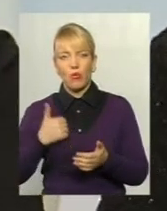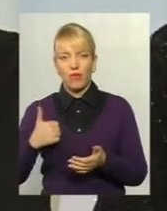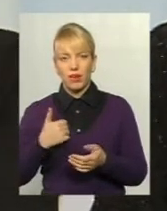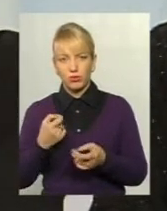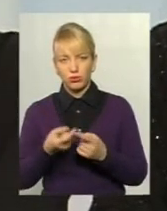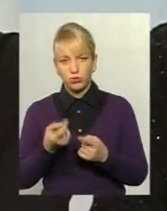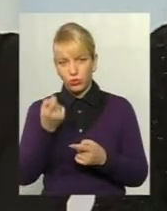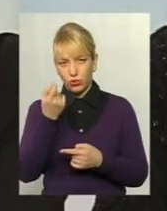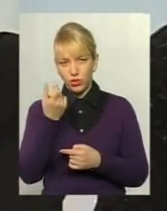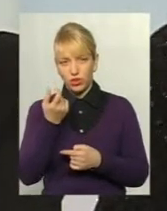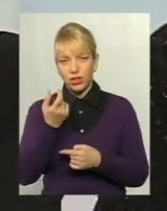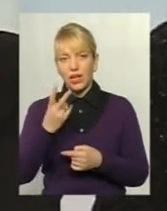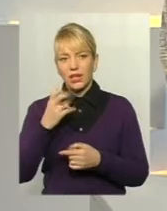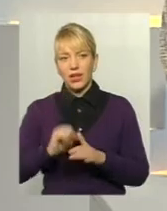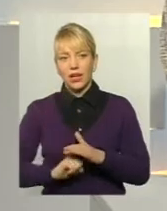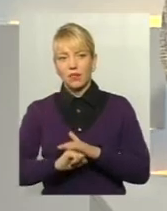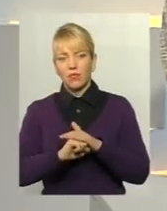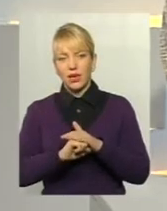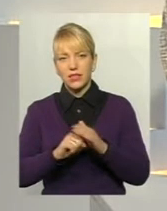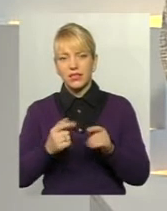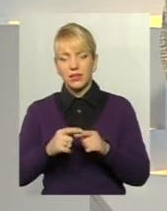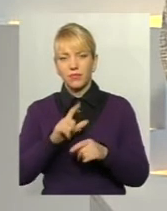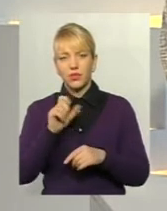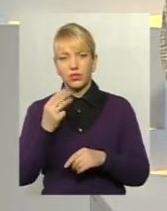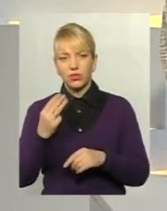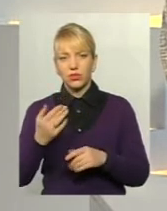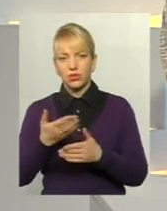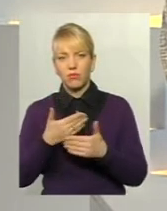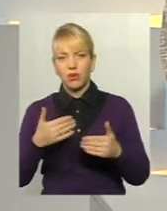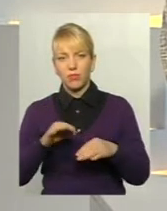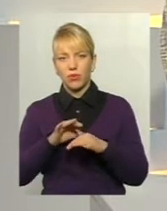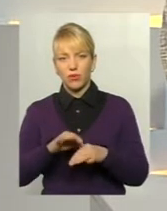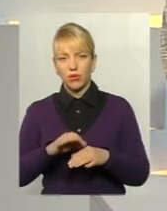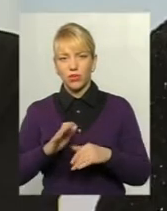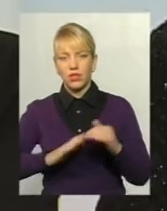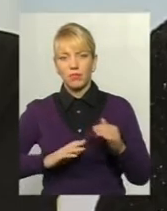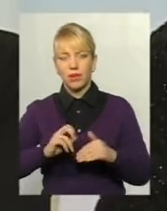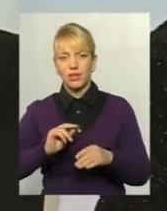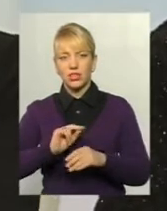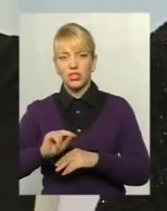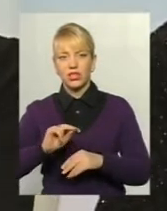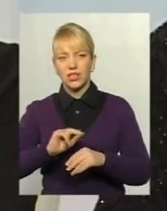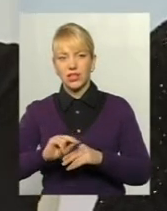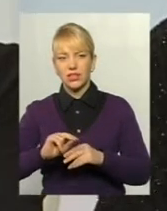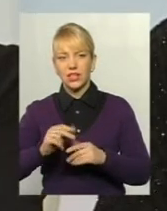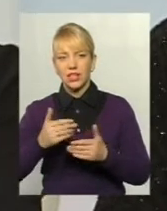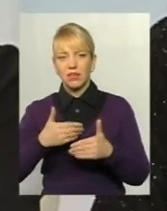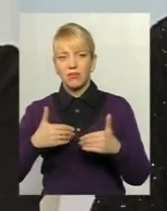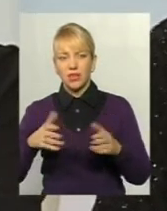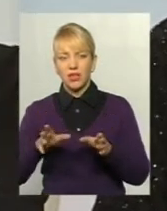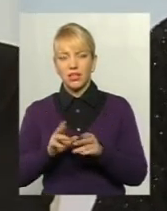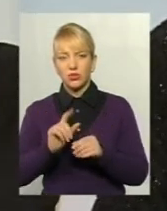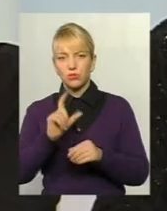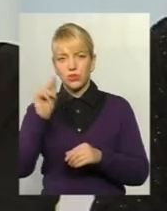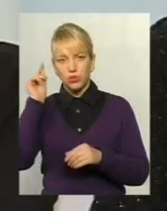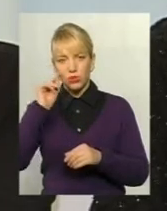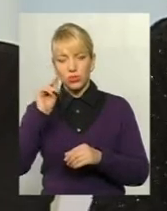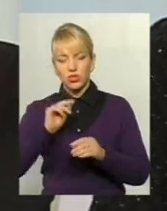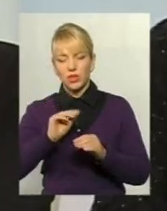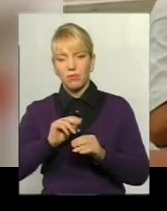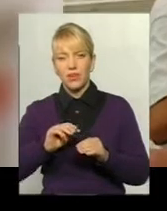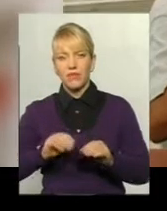на базі Плесенської ЗОШ ми проводили практичний тренінг. Ми разом з учнями